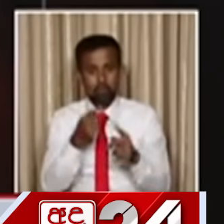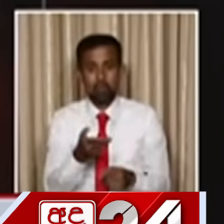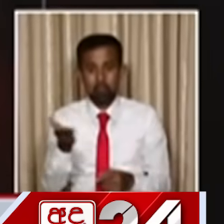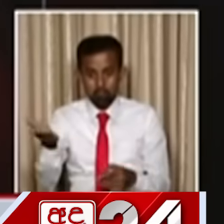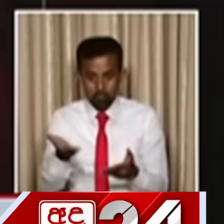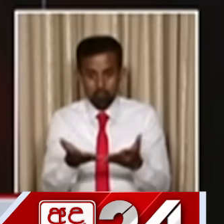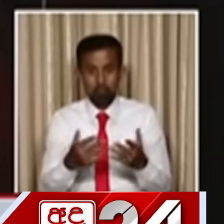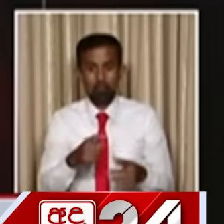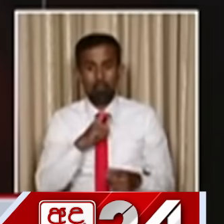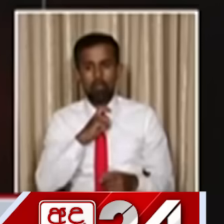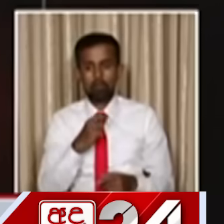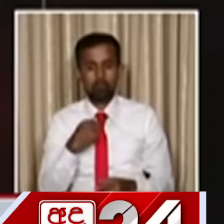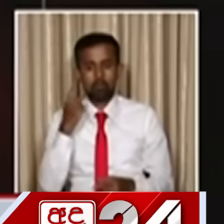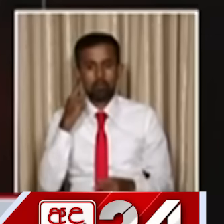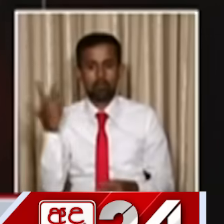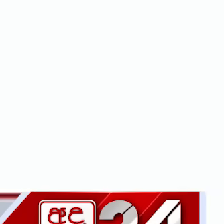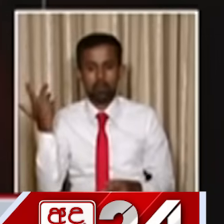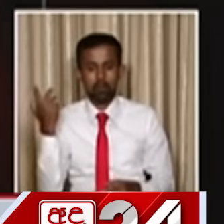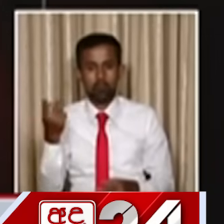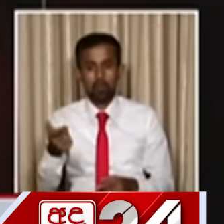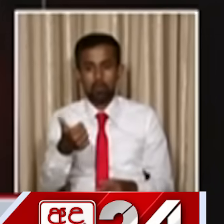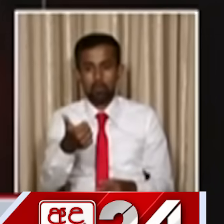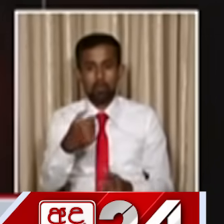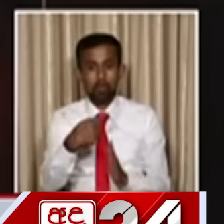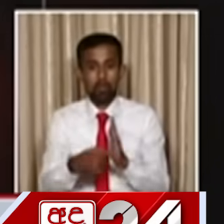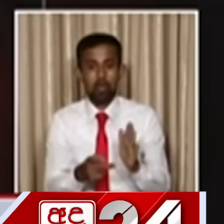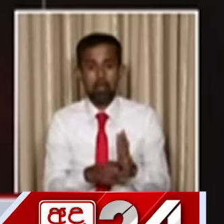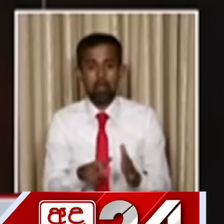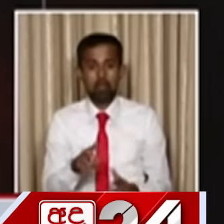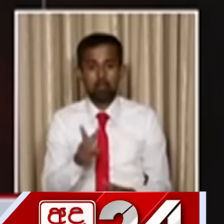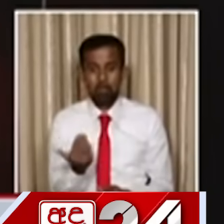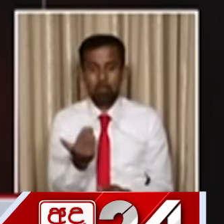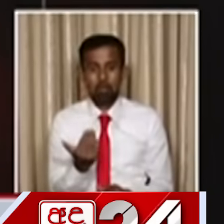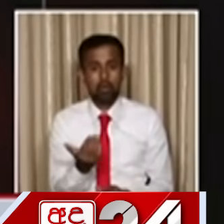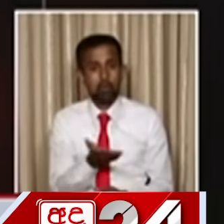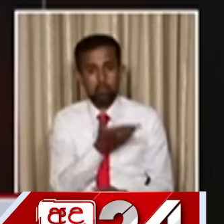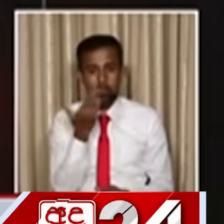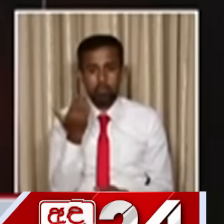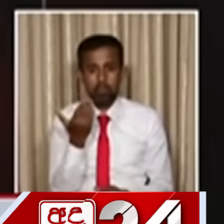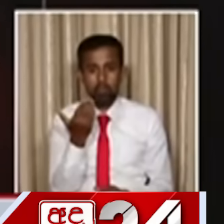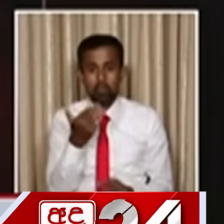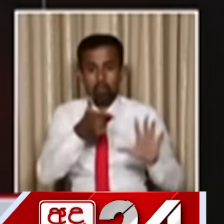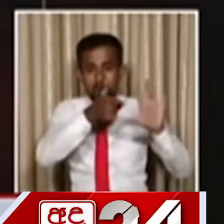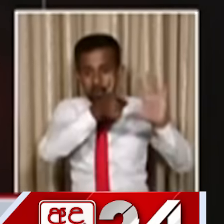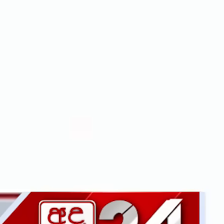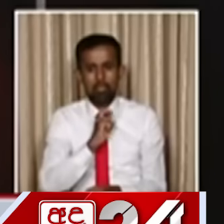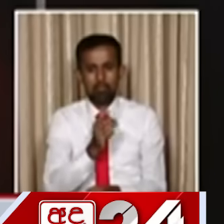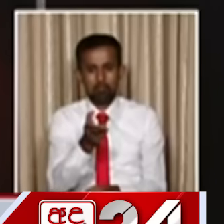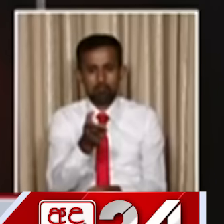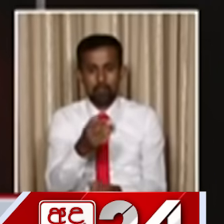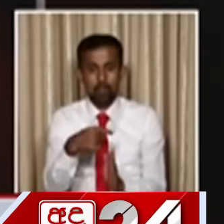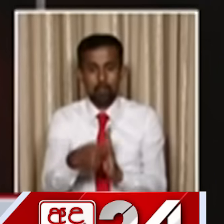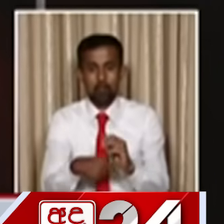තරම් විරෝධයක් තියෙනවා කියලා මම දන්නේ නැහැ. මේක හොඳයි රටේ ලක්ෂ 220ම දැක ගන්නට ඕන. පුළුවන් නම් කැමරා ටික ඒ පැත්තට හරවන්න.